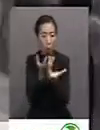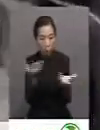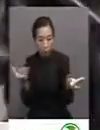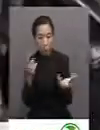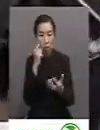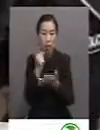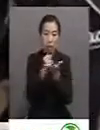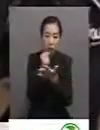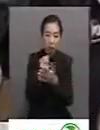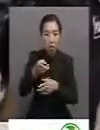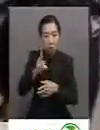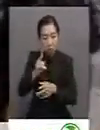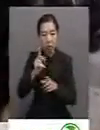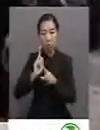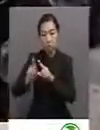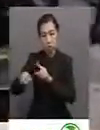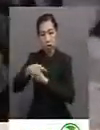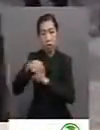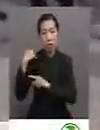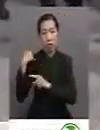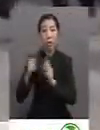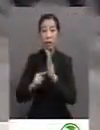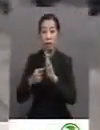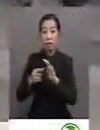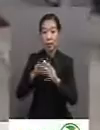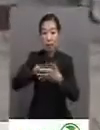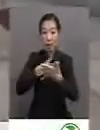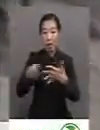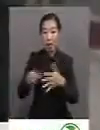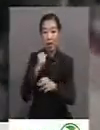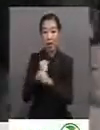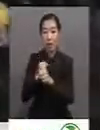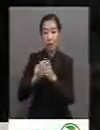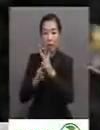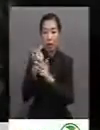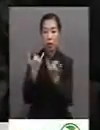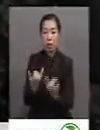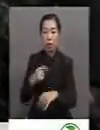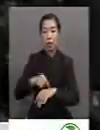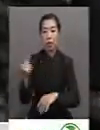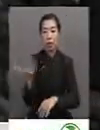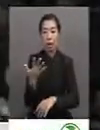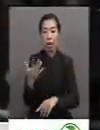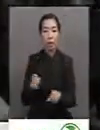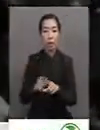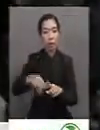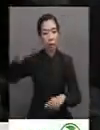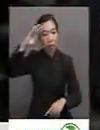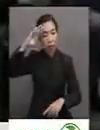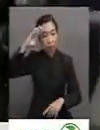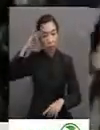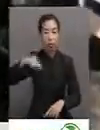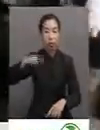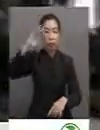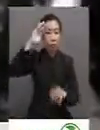ดียวปฏิบัติการนี้คุณผู้ชมเริ่มต้นขึ้นตั้งแต่รุ่งสางนะคะ5นาฬิกาวันนี้ค่ะเจ้าหน้าที่คอมมานโดกองปราบส่วนที่กำลังกันทห